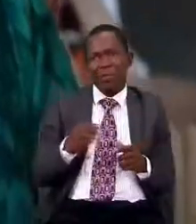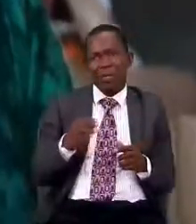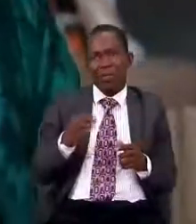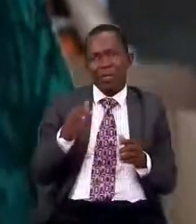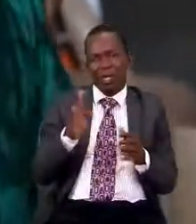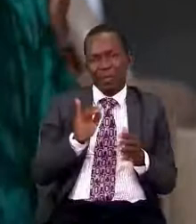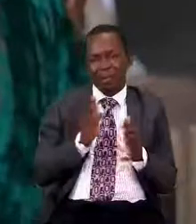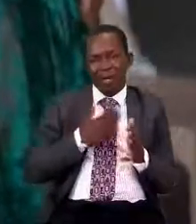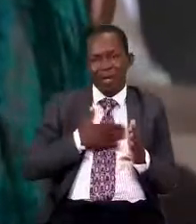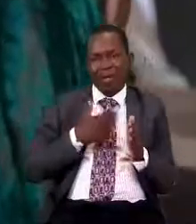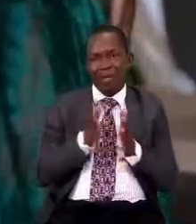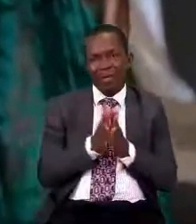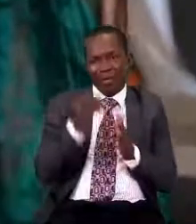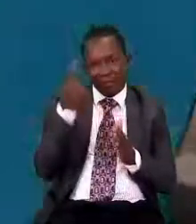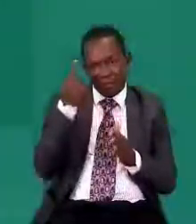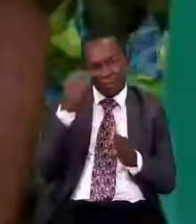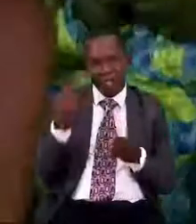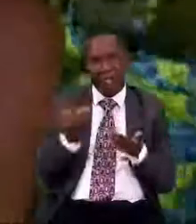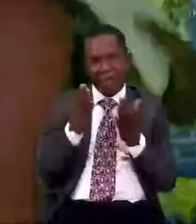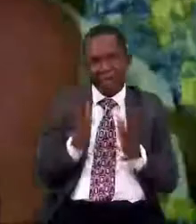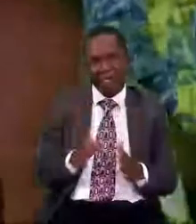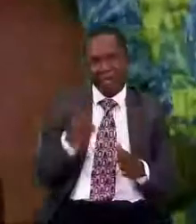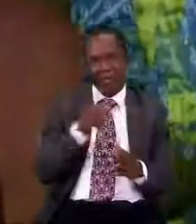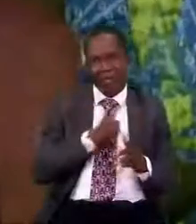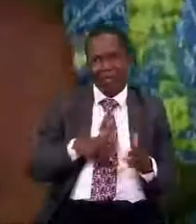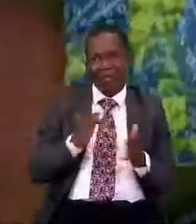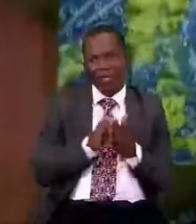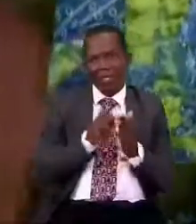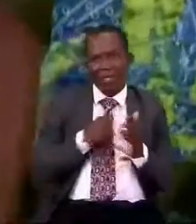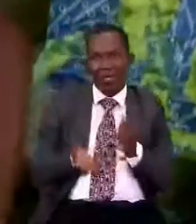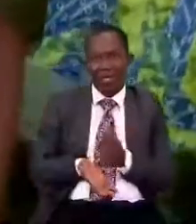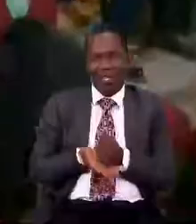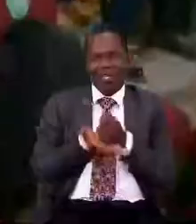la vie du surintendant général.